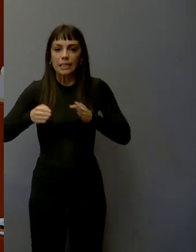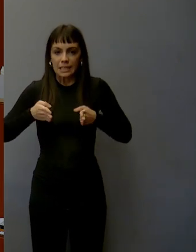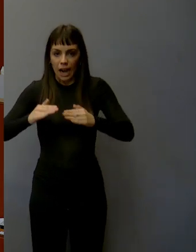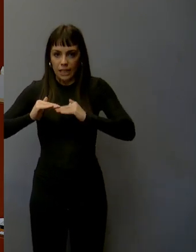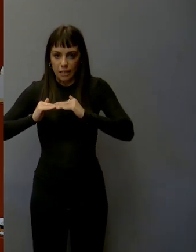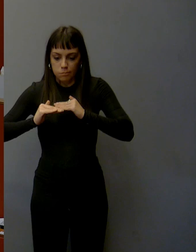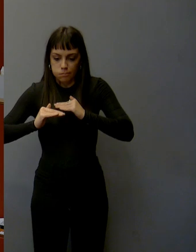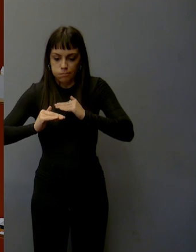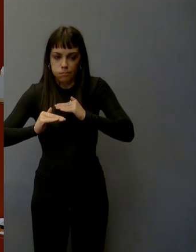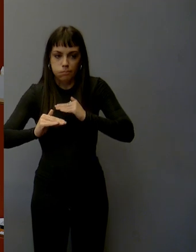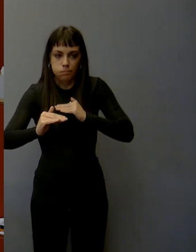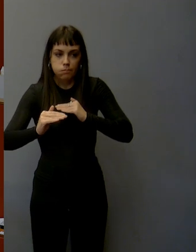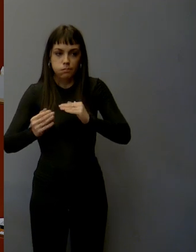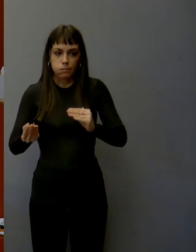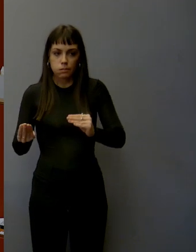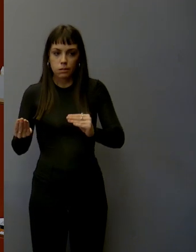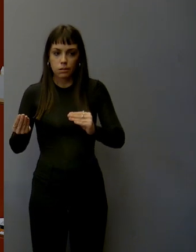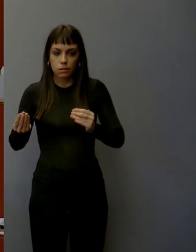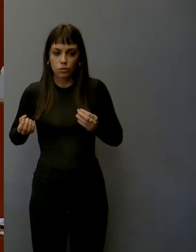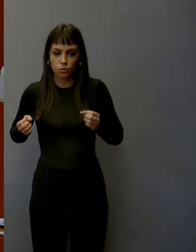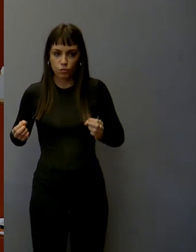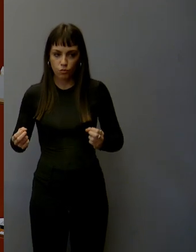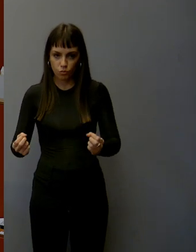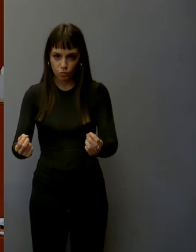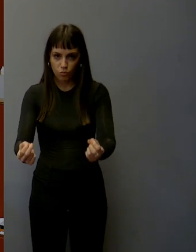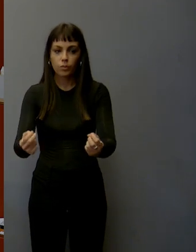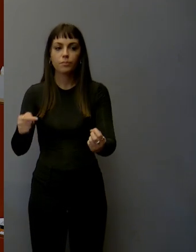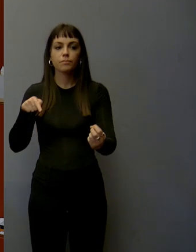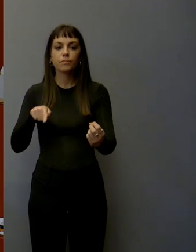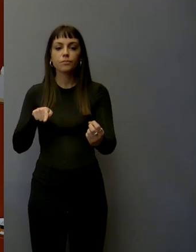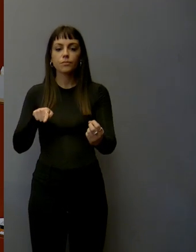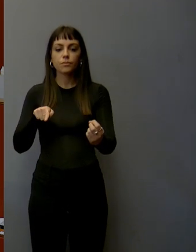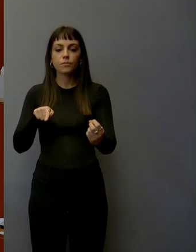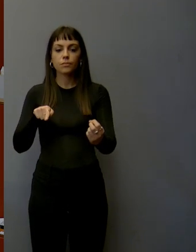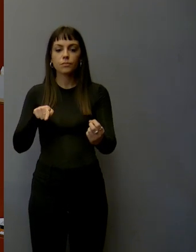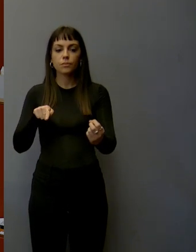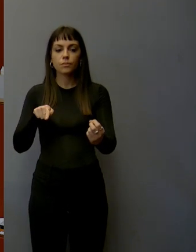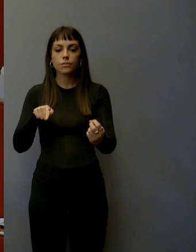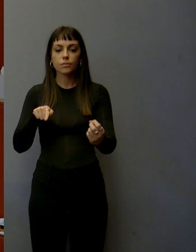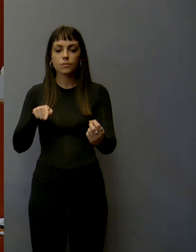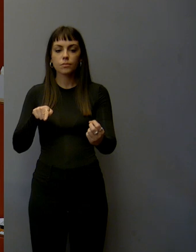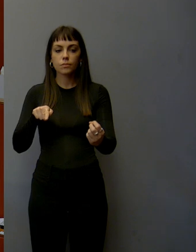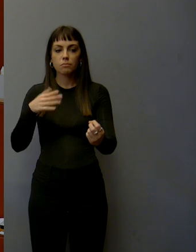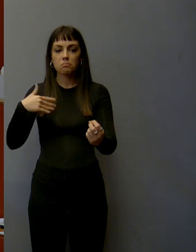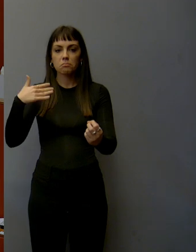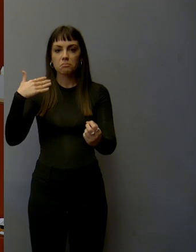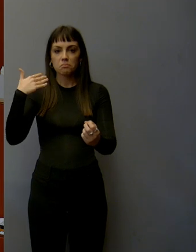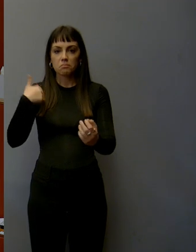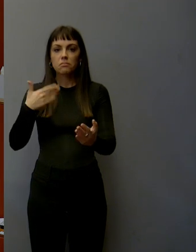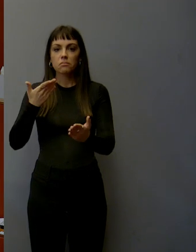della fibra ottica io avevo fatto alcun articolo 54 dove ho avuto una risposta da ottima da parte